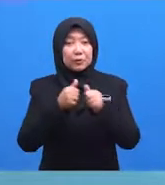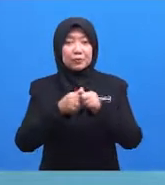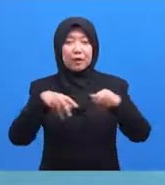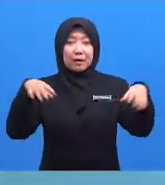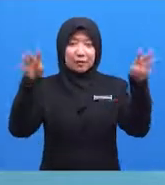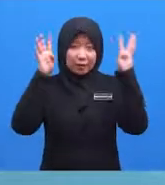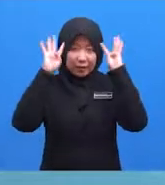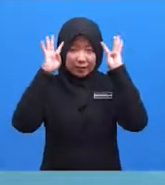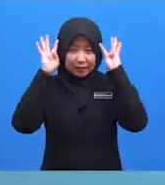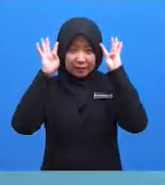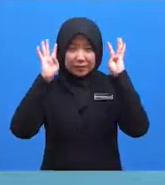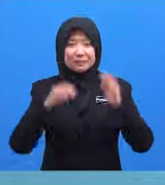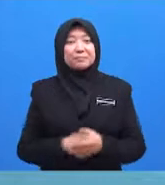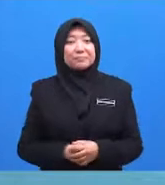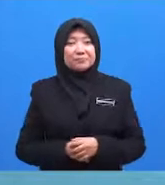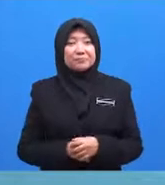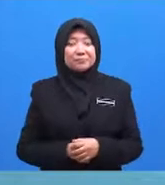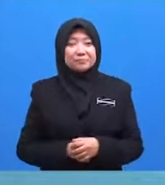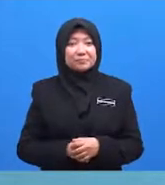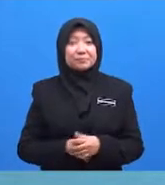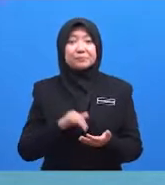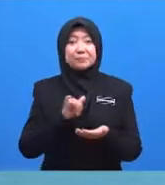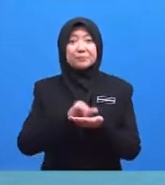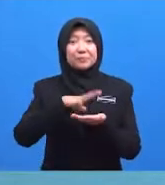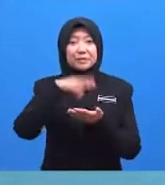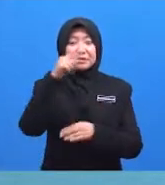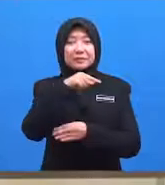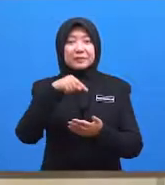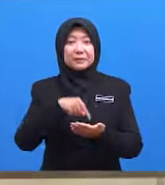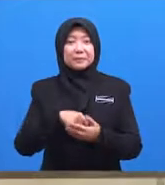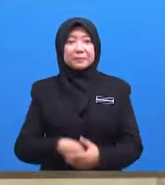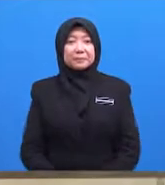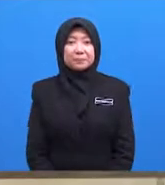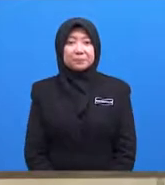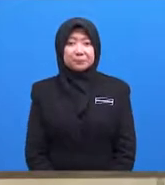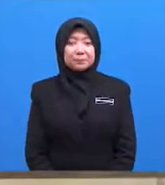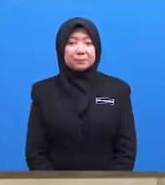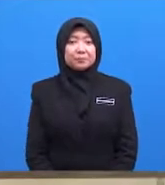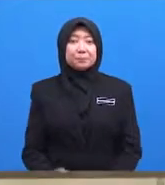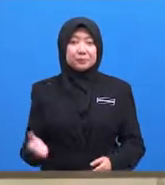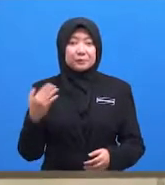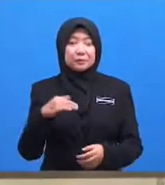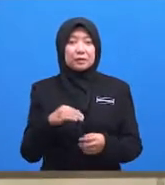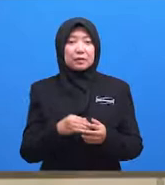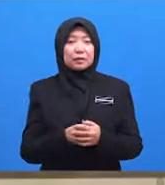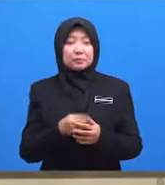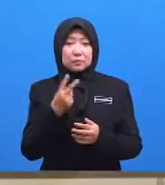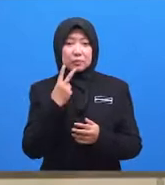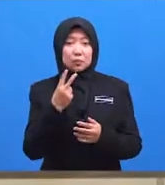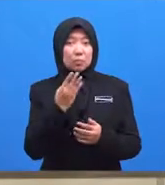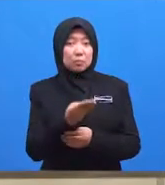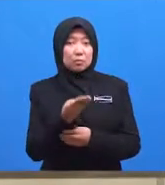Itu merupakan objektif pembelajaran murid pada hari ini. Mari saksikan bahan-bahan